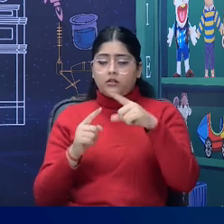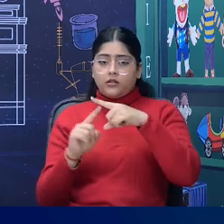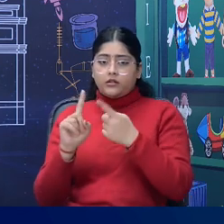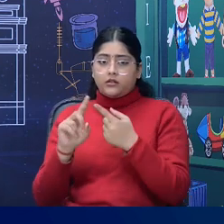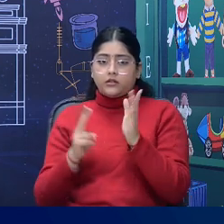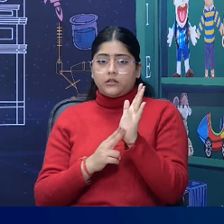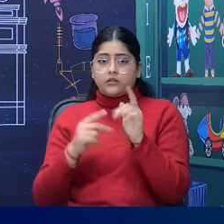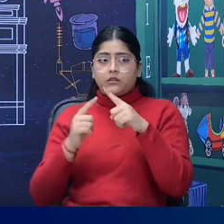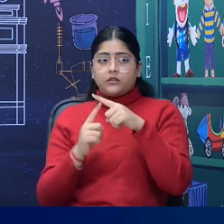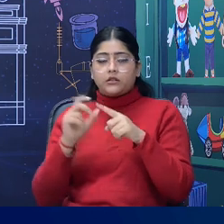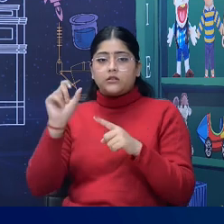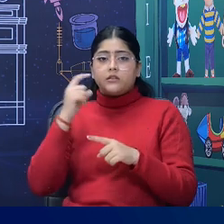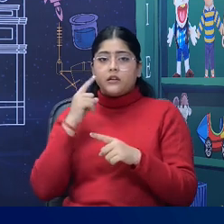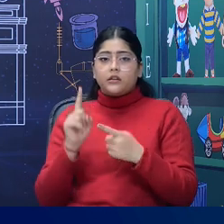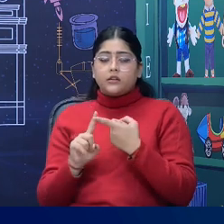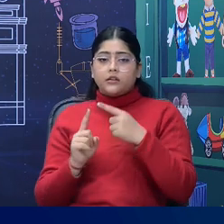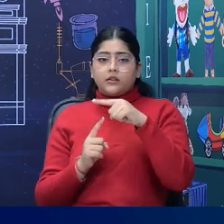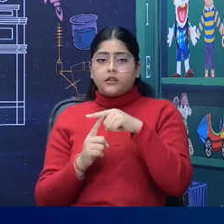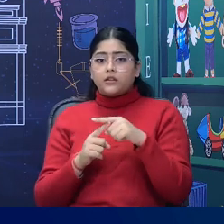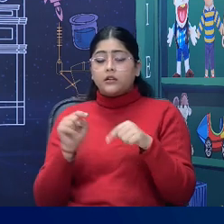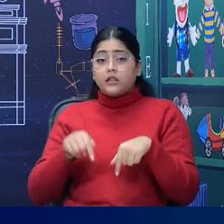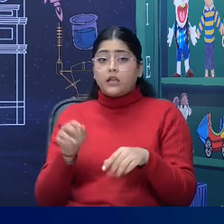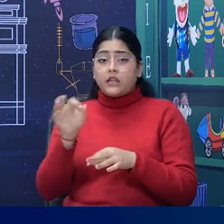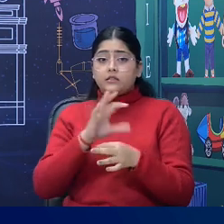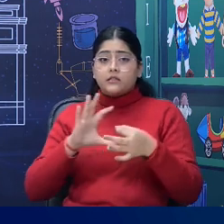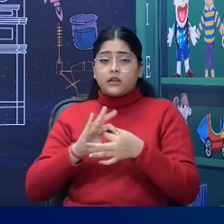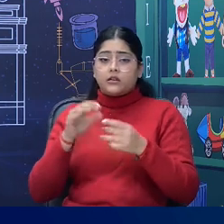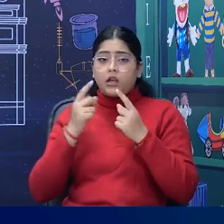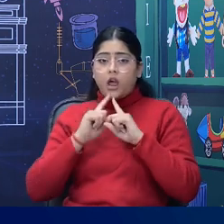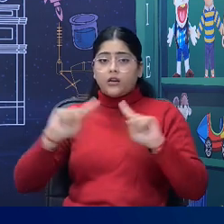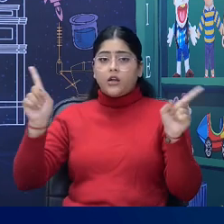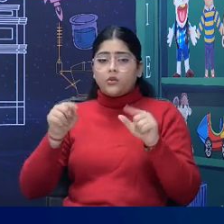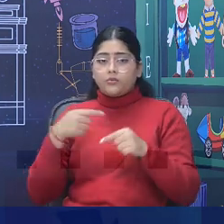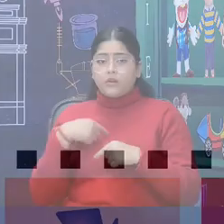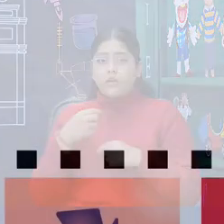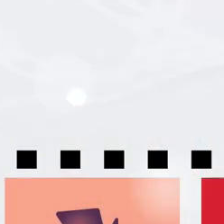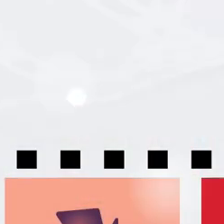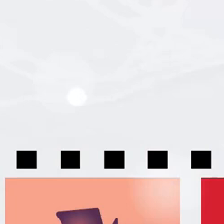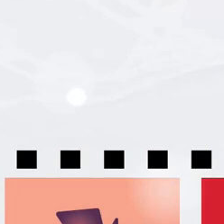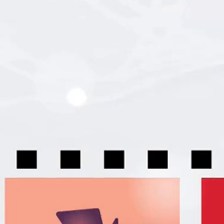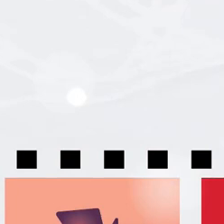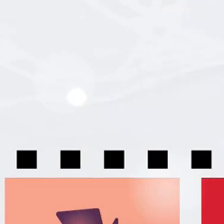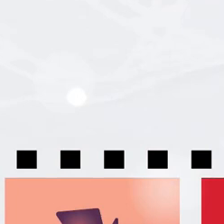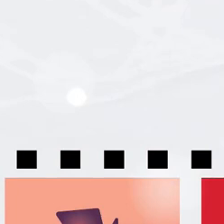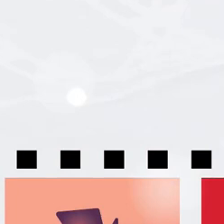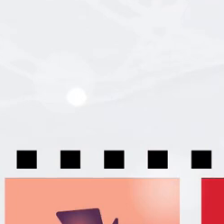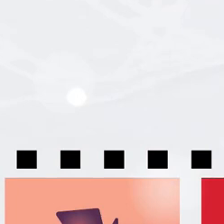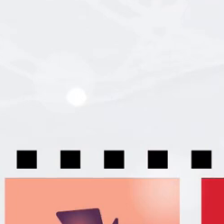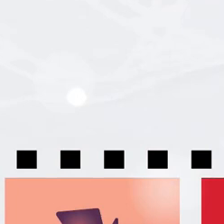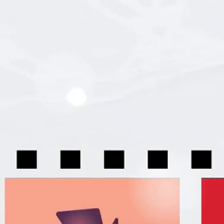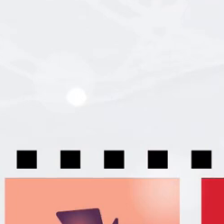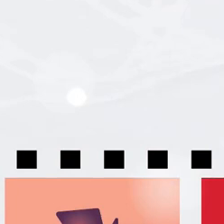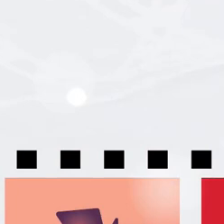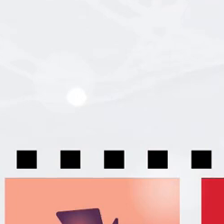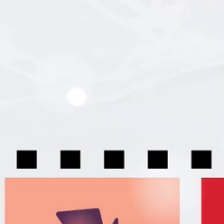सीआईटी एनसीआरटी की ओर से घोषित की गई है और हमें इसे बताते हुए बहुत हर्श हो रहा है कि यह कंपटीशन जो है